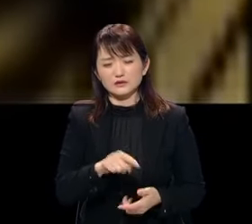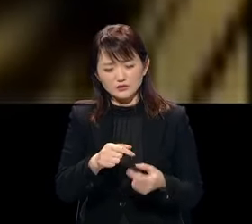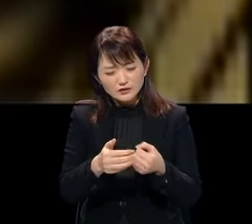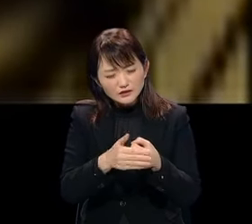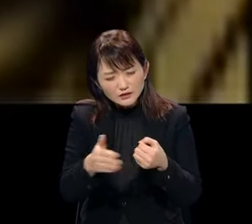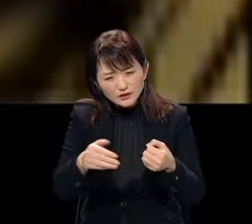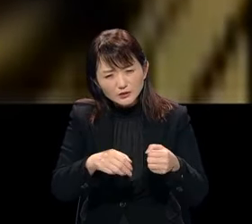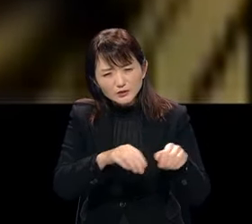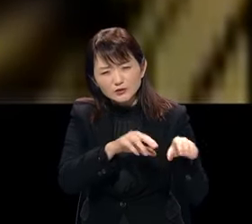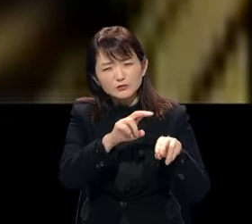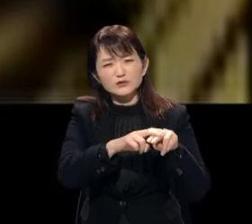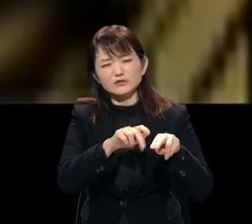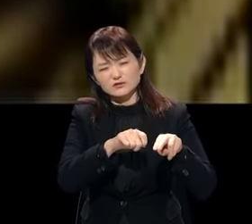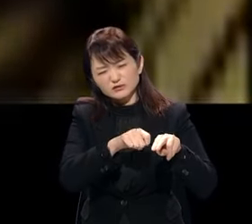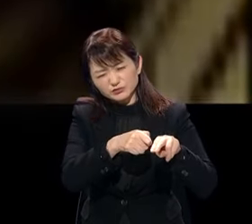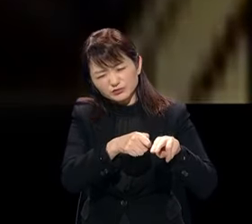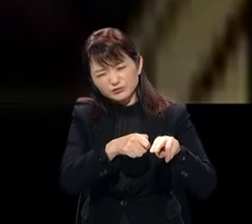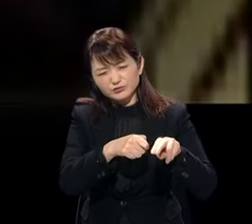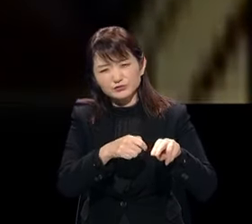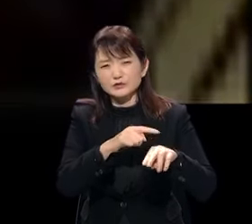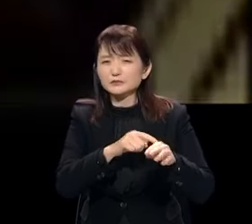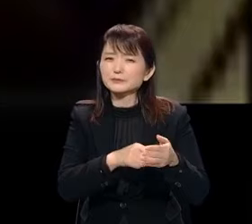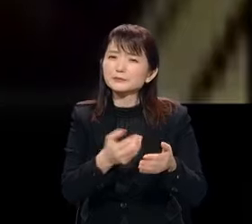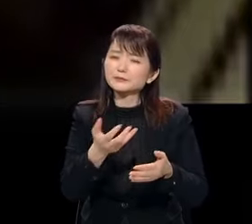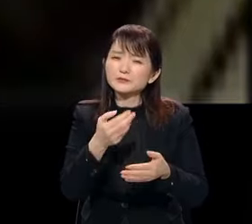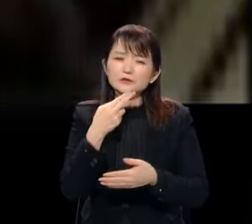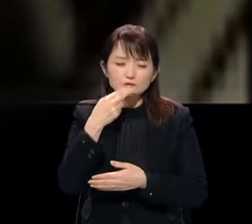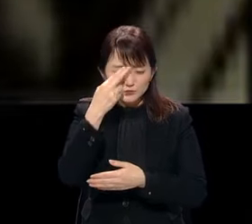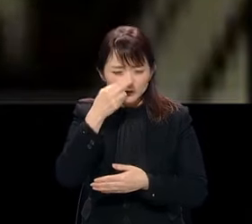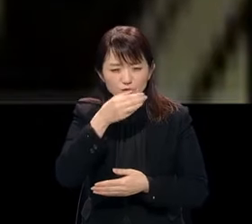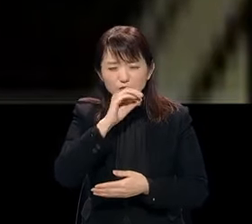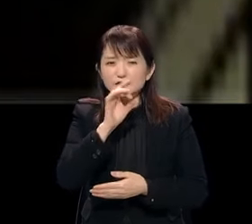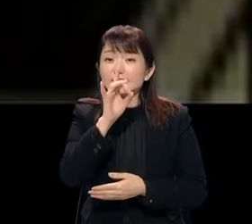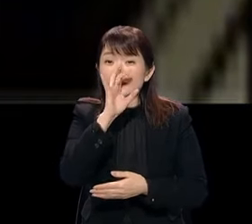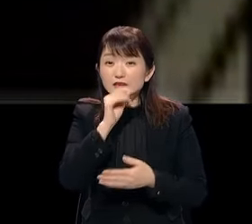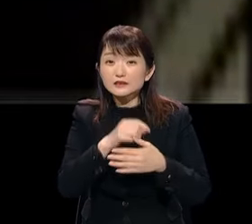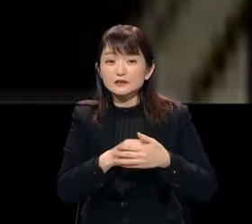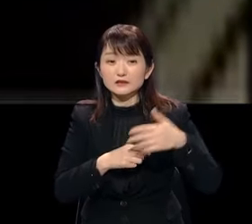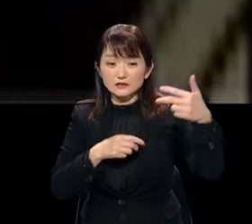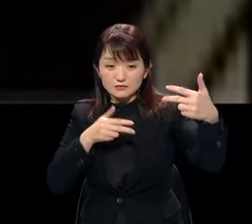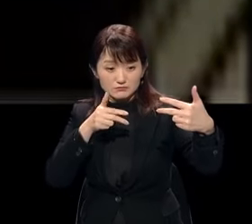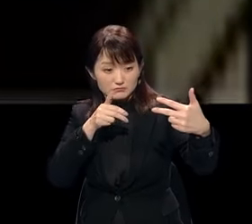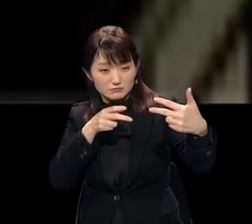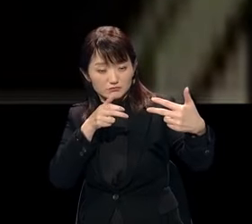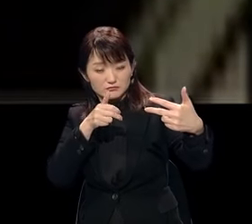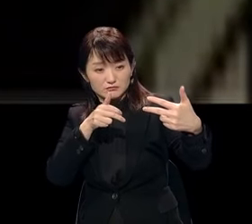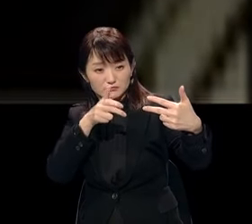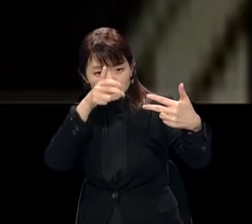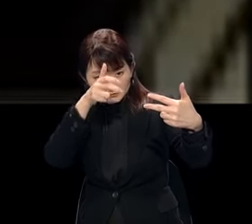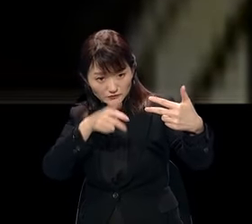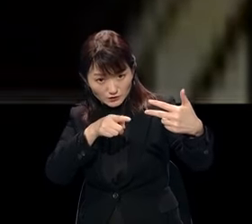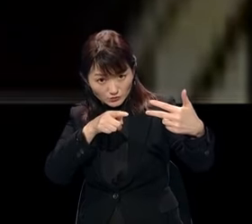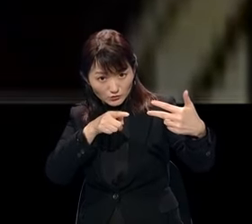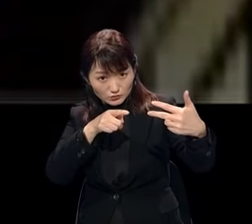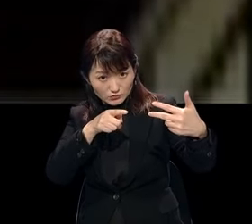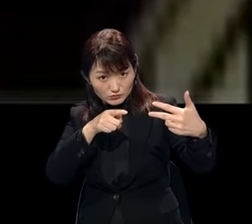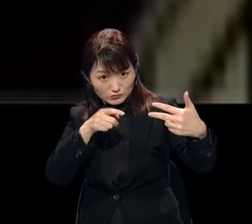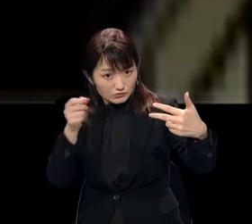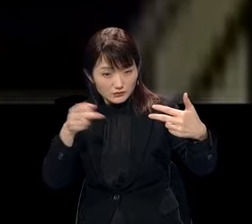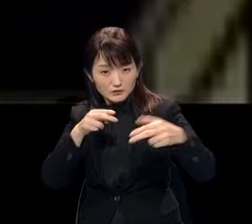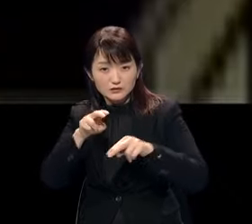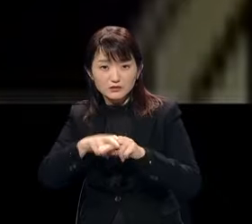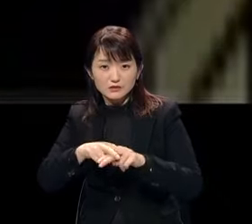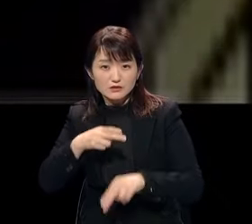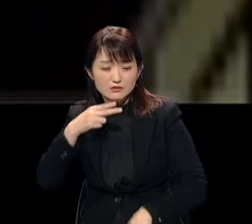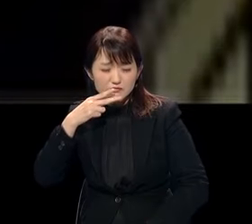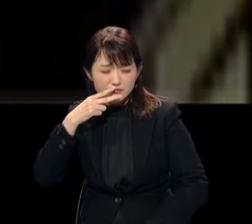하는데 술과 담배가 제한된 곳인 건 물론이고요. 이 CCTV를 뻔히 보고도 다시 앉아서 더 피운 것을 보고 이거 좀 우롱당한